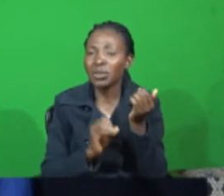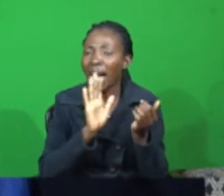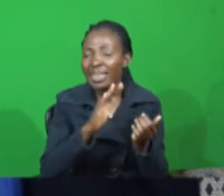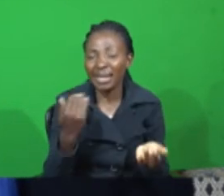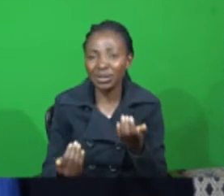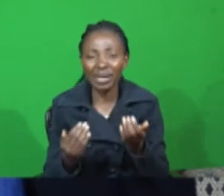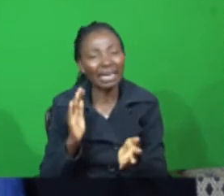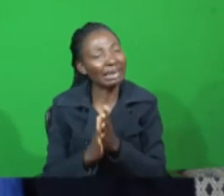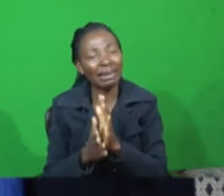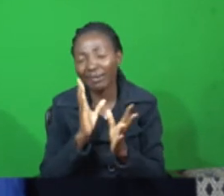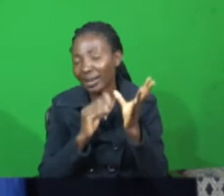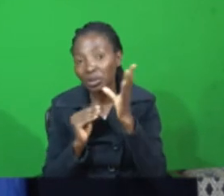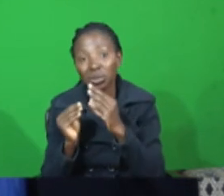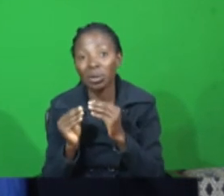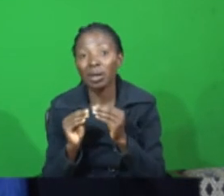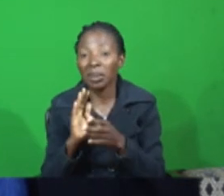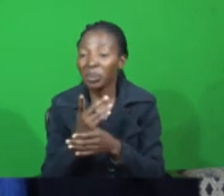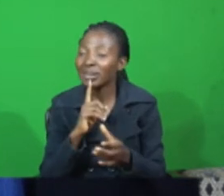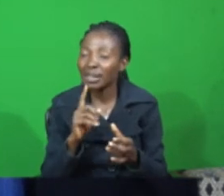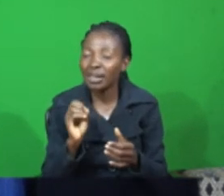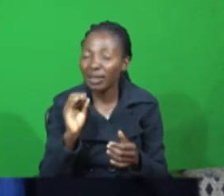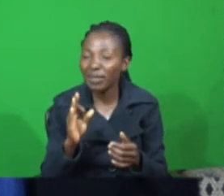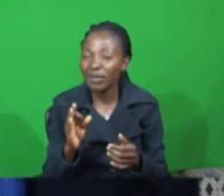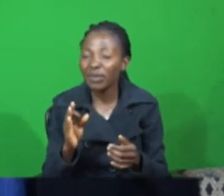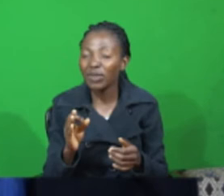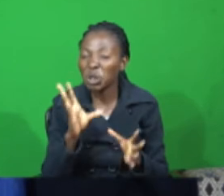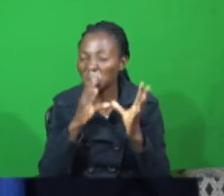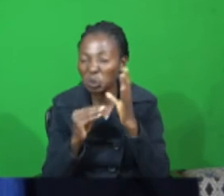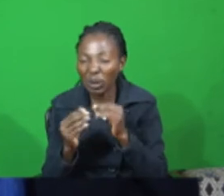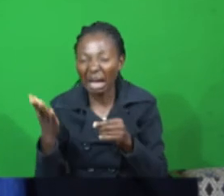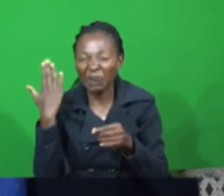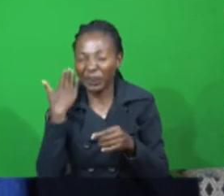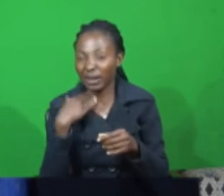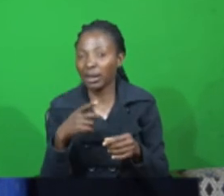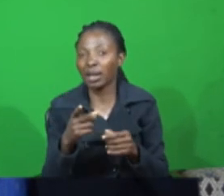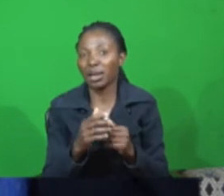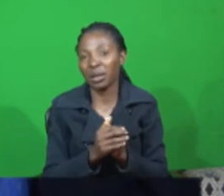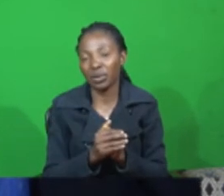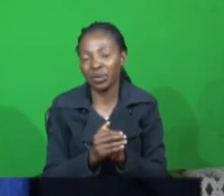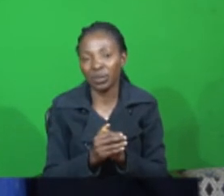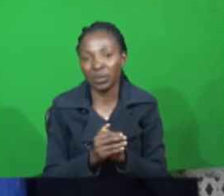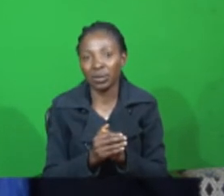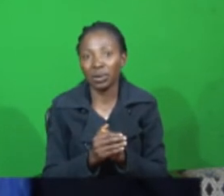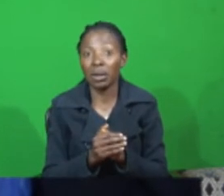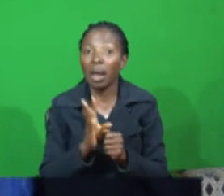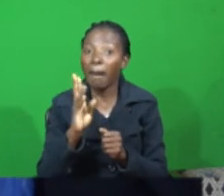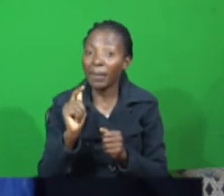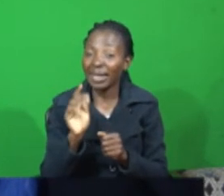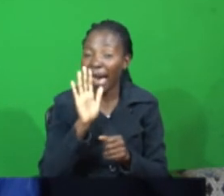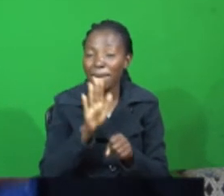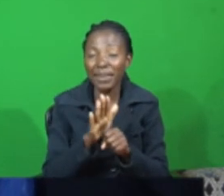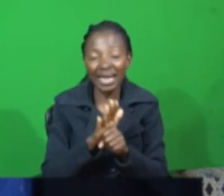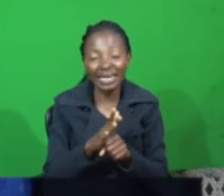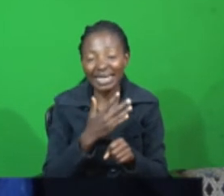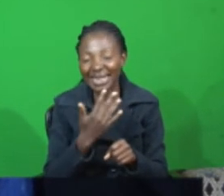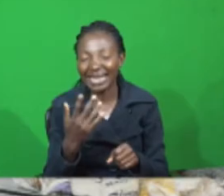tivana atutaure vamwana vachinzwa kwangu zvitaura uri kuona banga iri nduri ndokucheka musoro kudimbura saka pane zvinhu zvakawanda